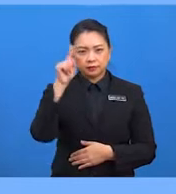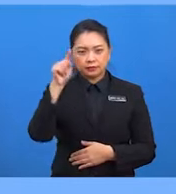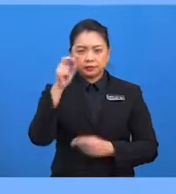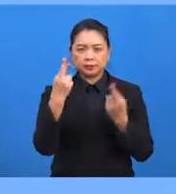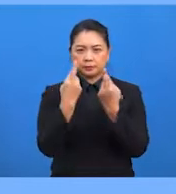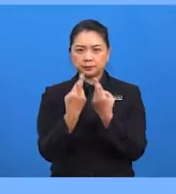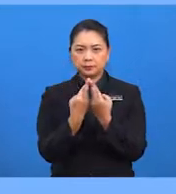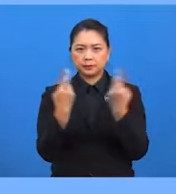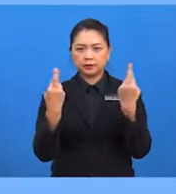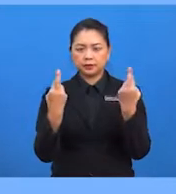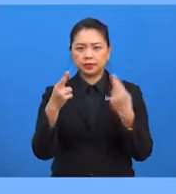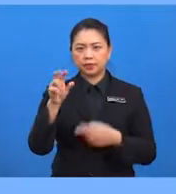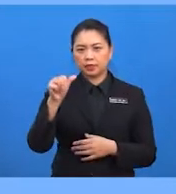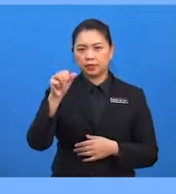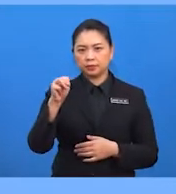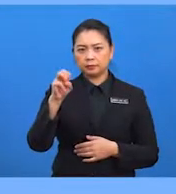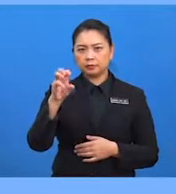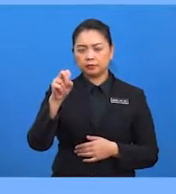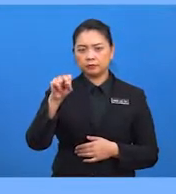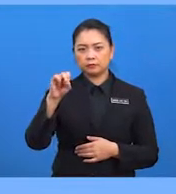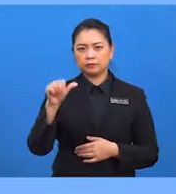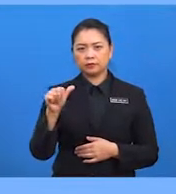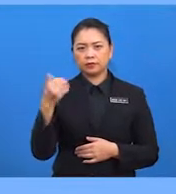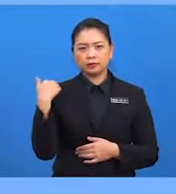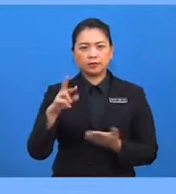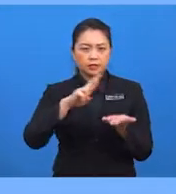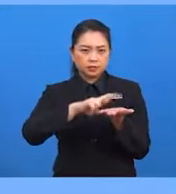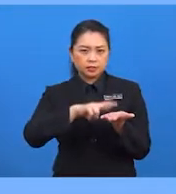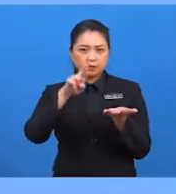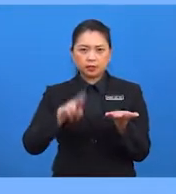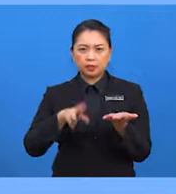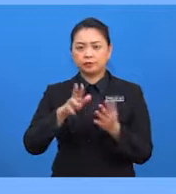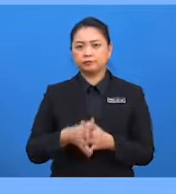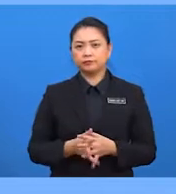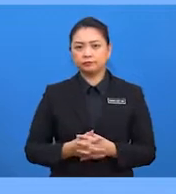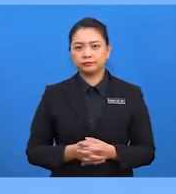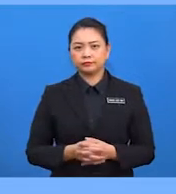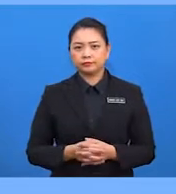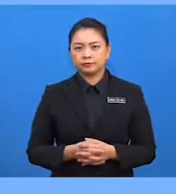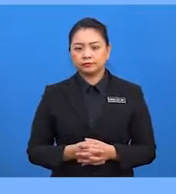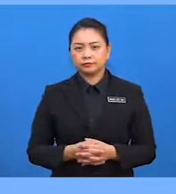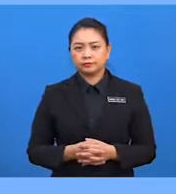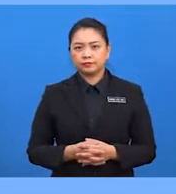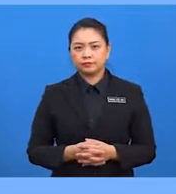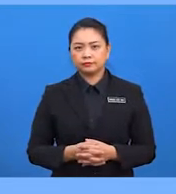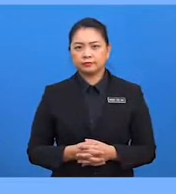Darjah penceraian amonia adalah rendah.